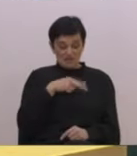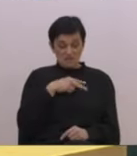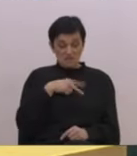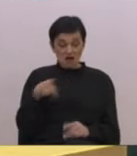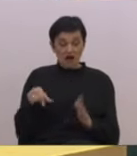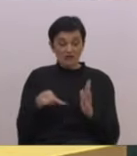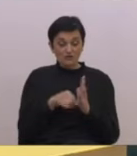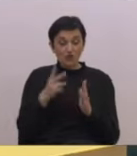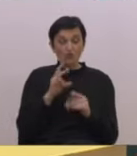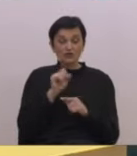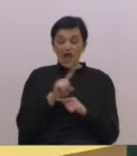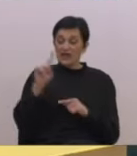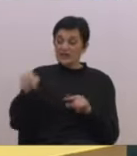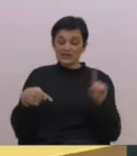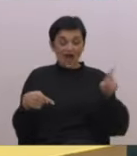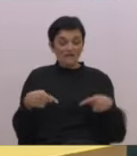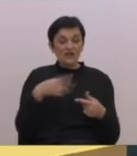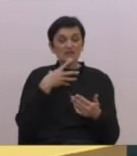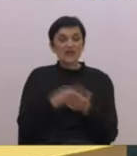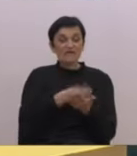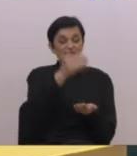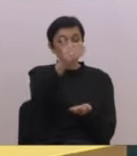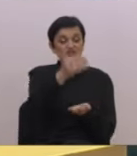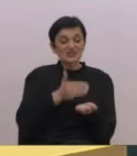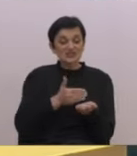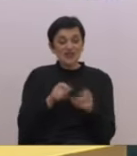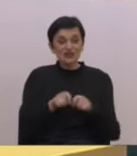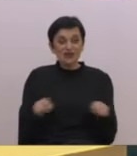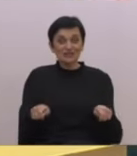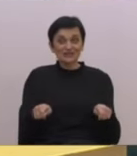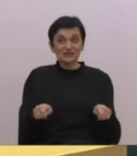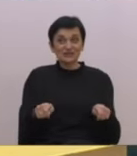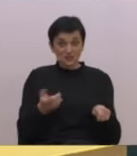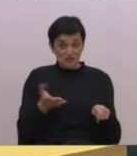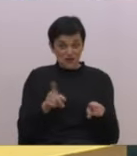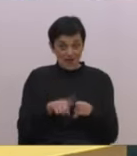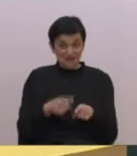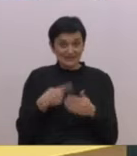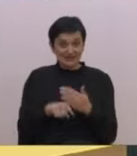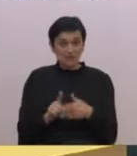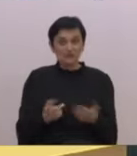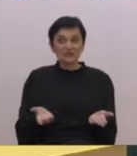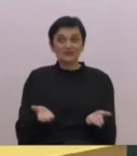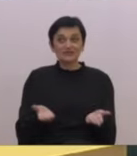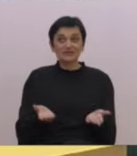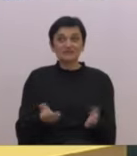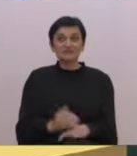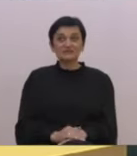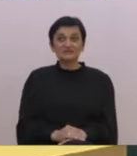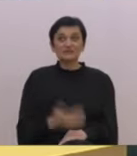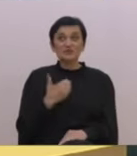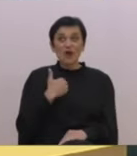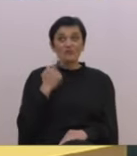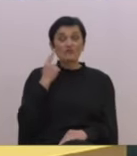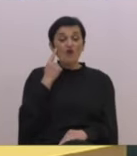უნდა დავავალდებულოთ, როგორ შეადგინოთ თავიანციები. ხო ისე გამოდის. ხო და მე